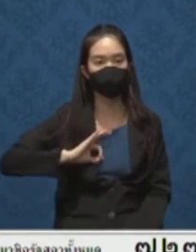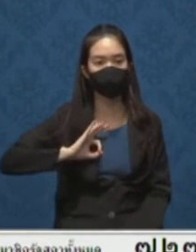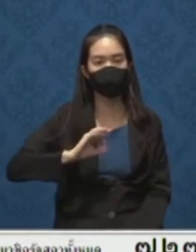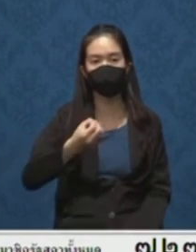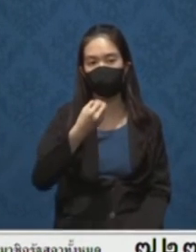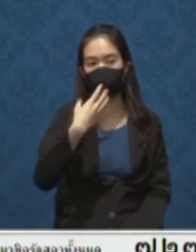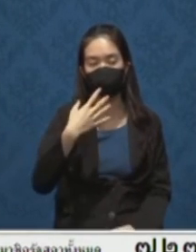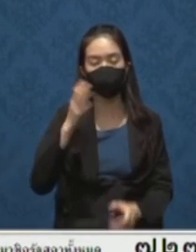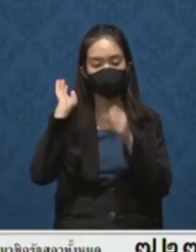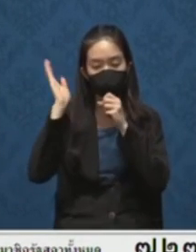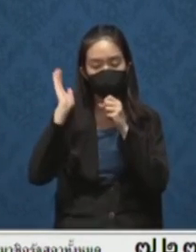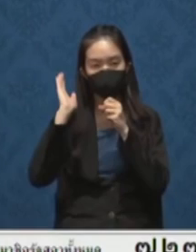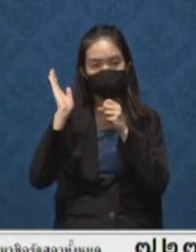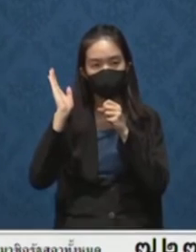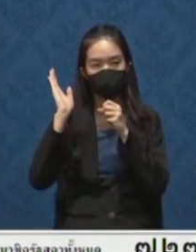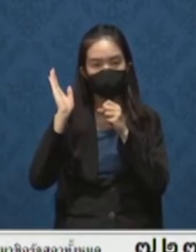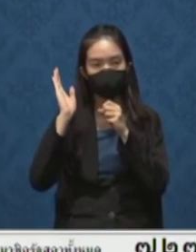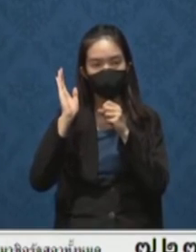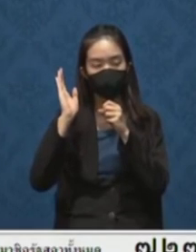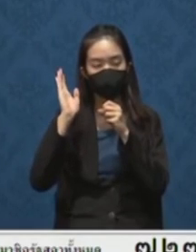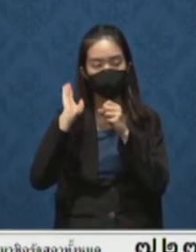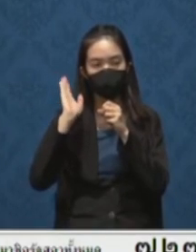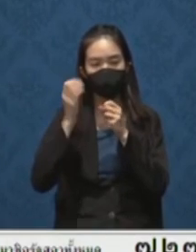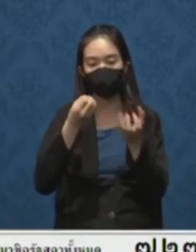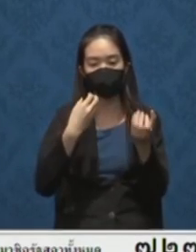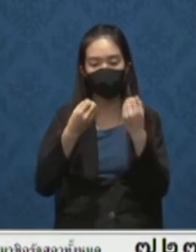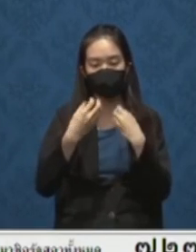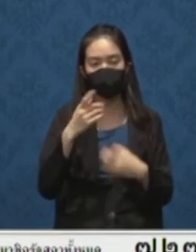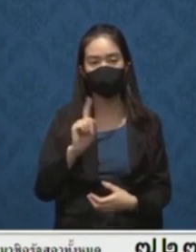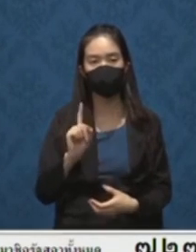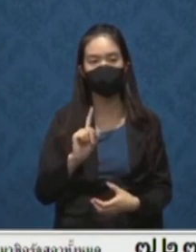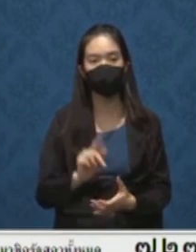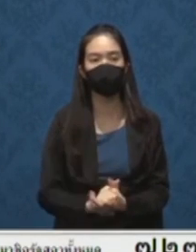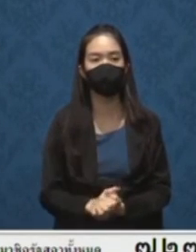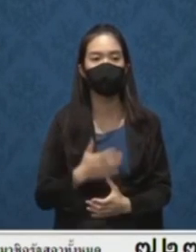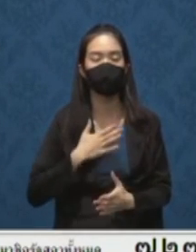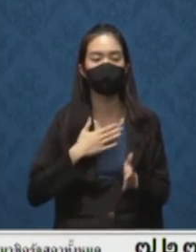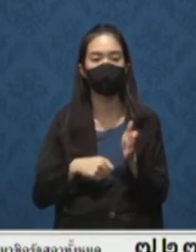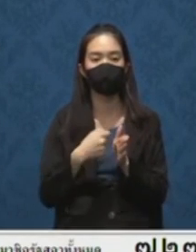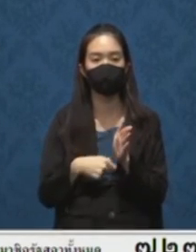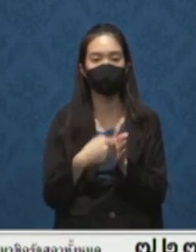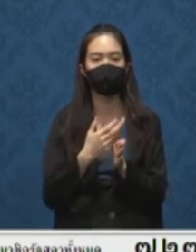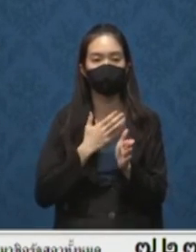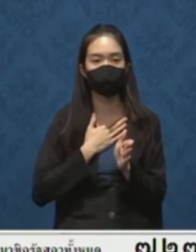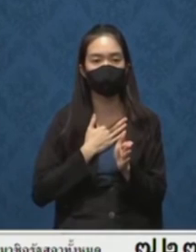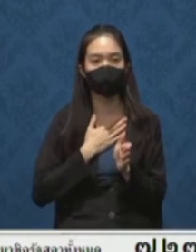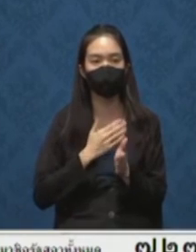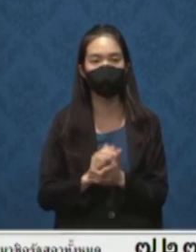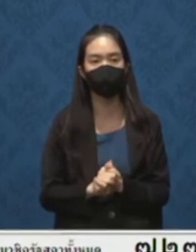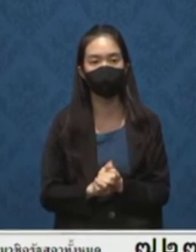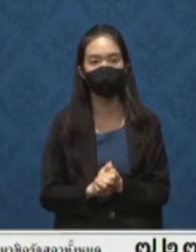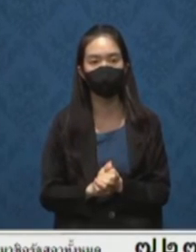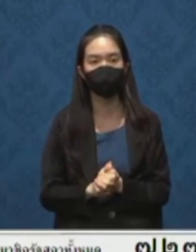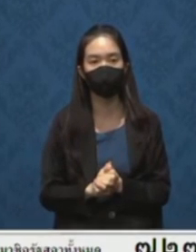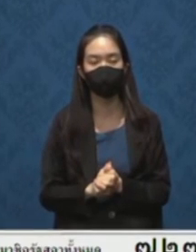จะอภปรายกันมาหลายต่หายท่านนะครับผมมเหุผลที่เกี่วข้อง